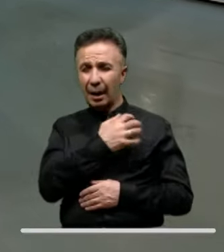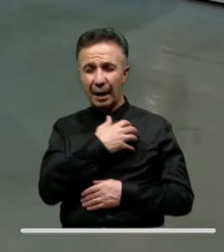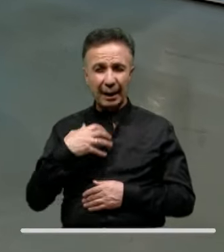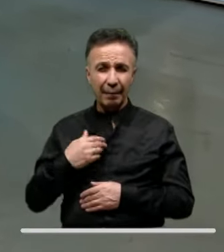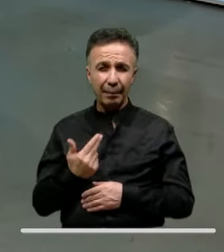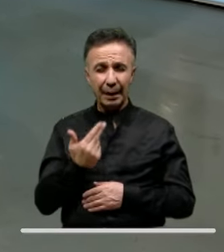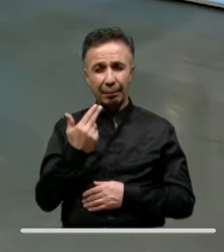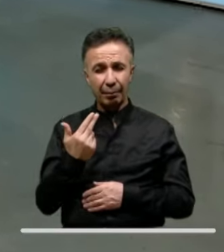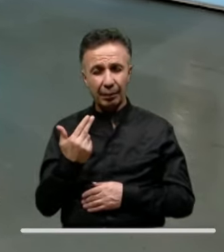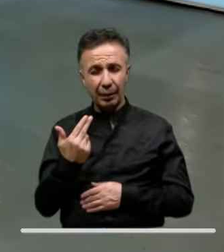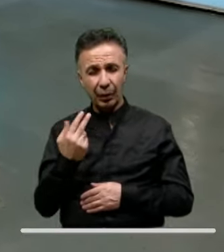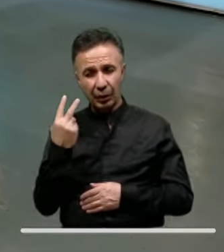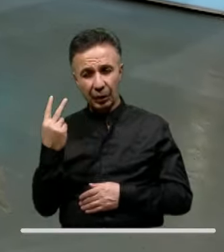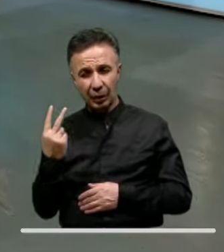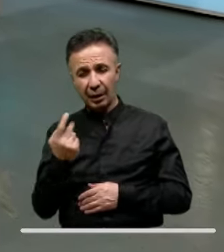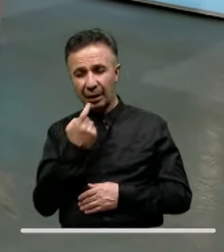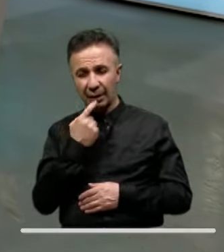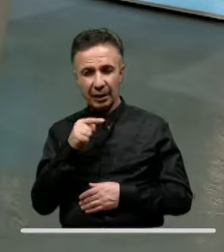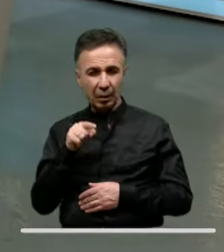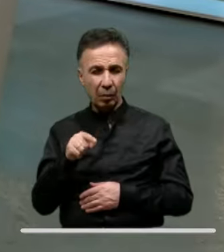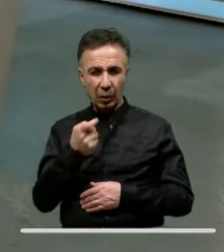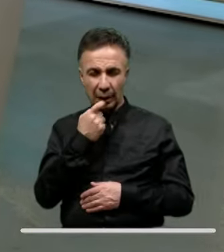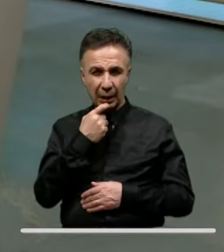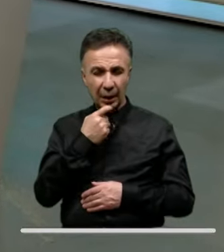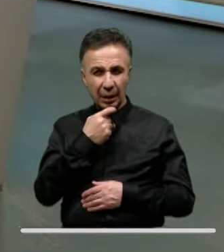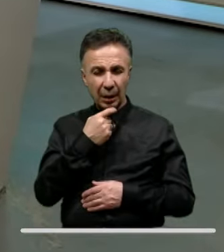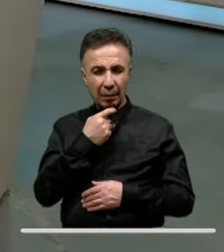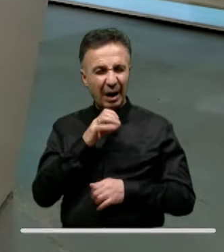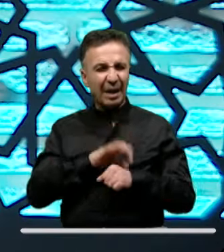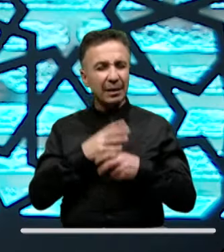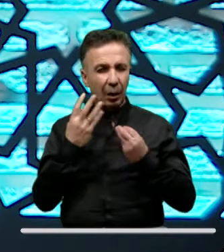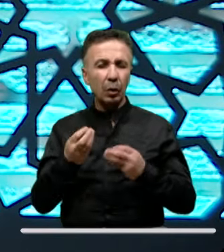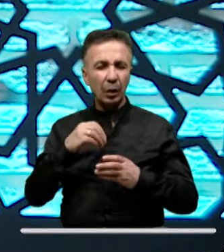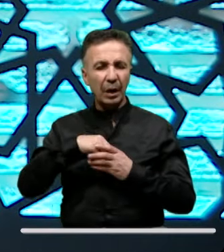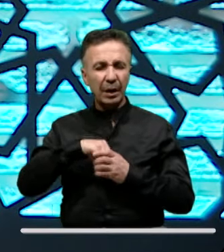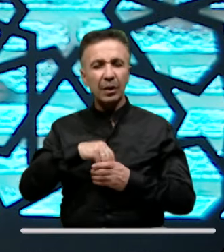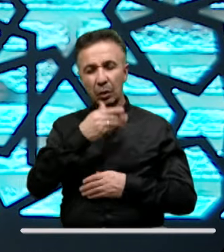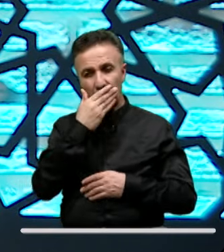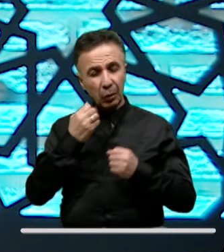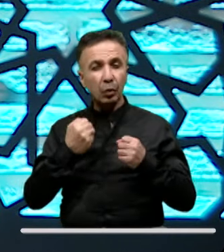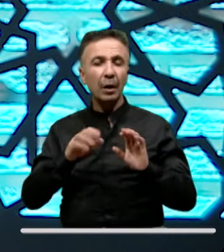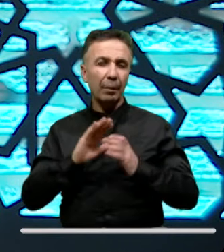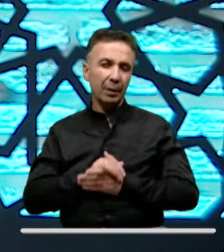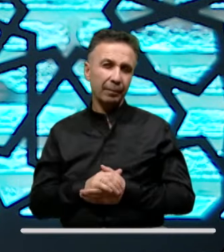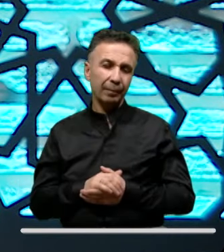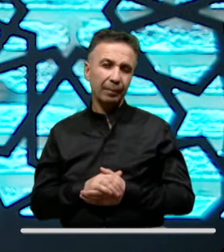yaşında mesela bu sene orucunu hastalığından dolayı tutamadı, hastaydı.